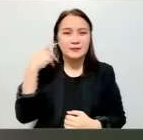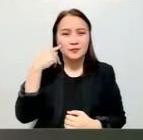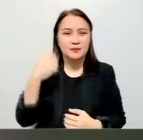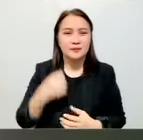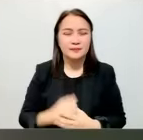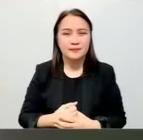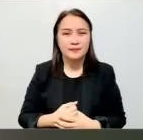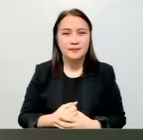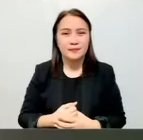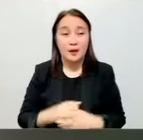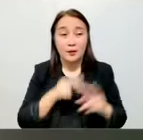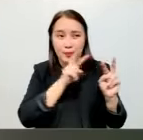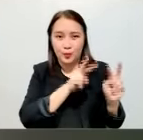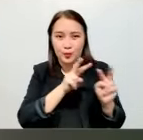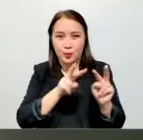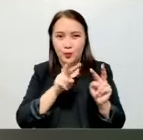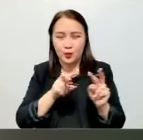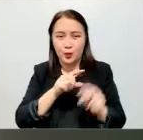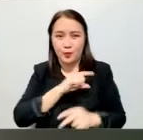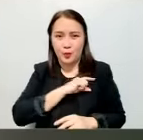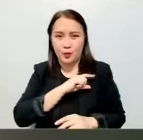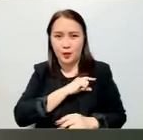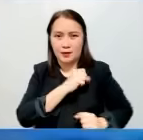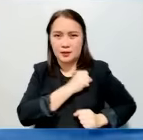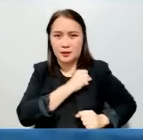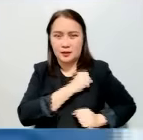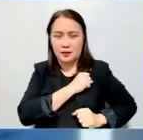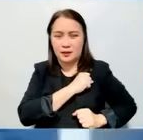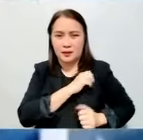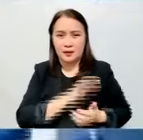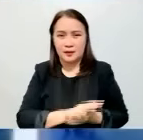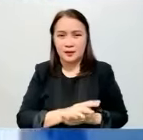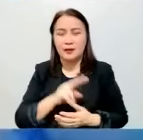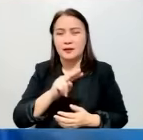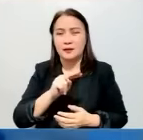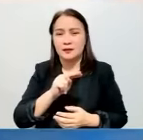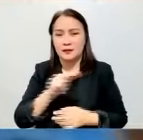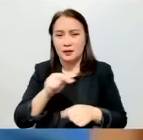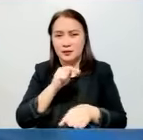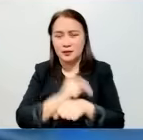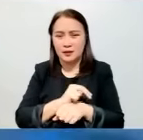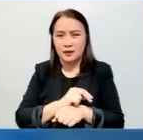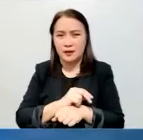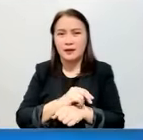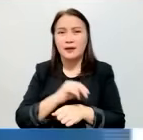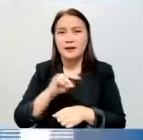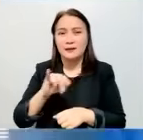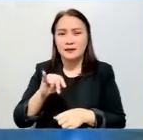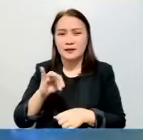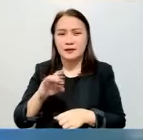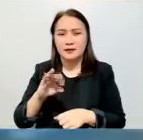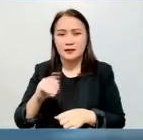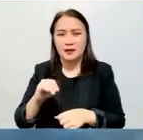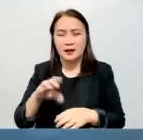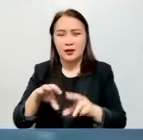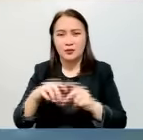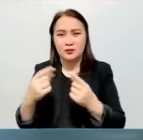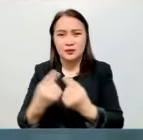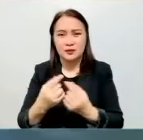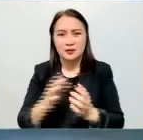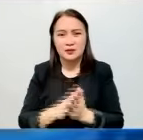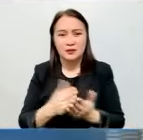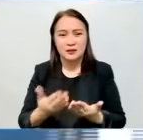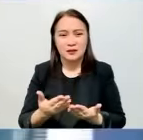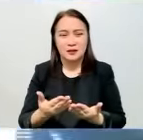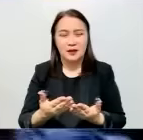Bantay sarado ng mga pulis, sundalo at tauhan ng National Intelligence Coordinating Council o NICA at ng Presidential Anti-Organized Crime